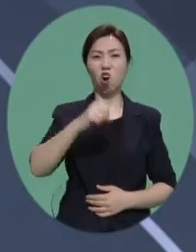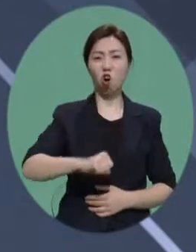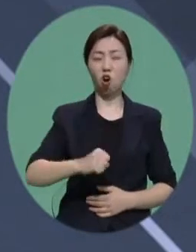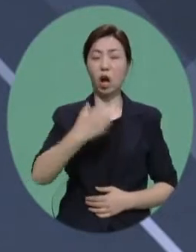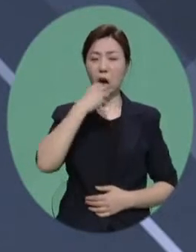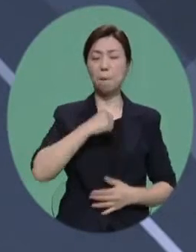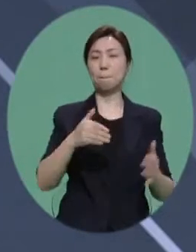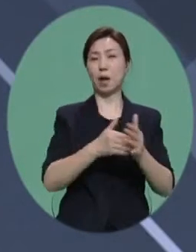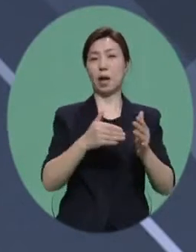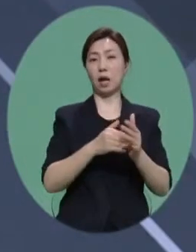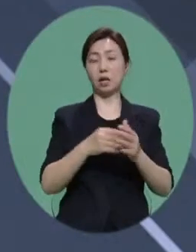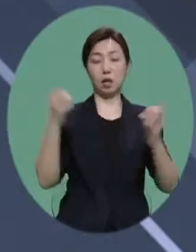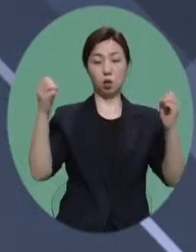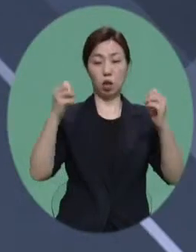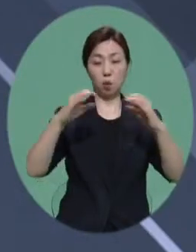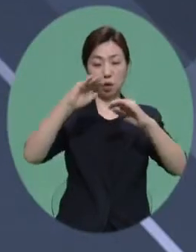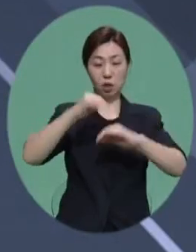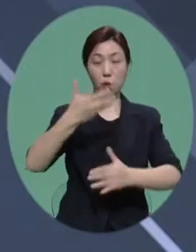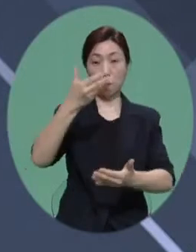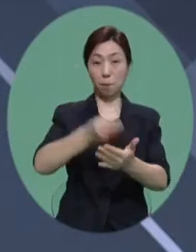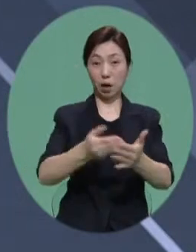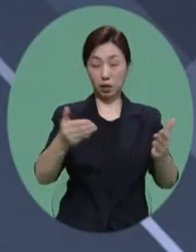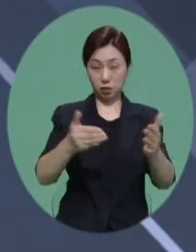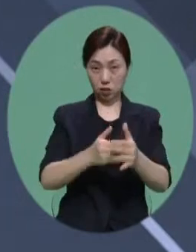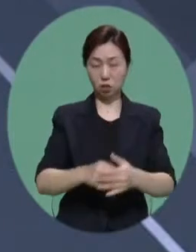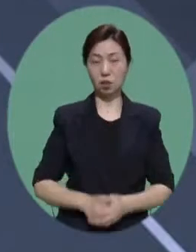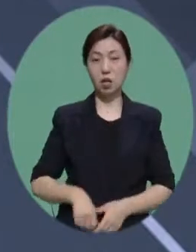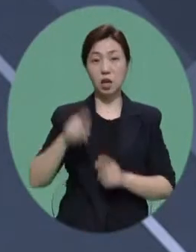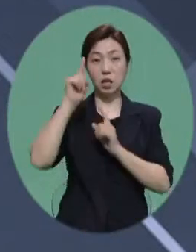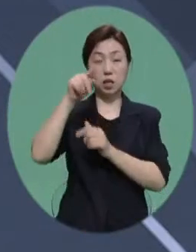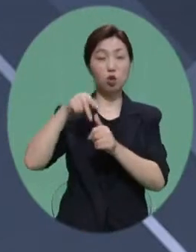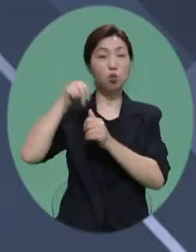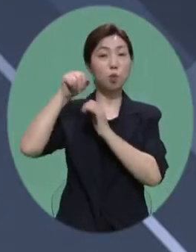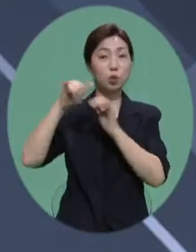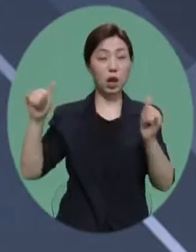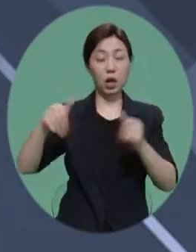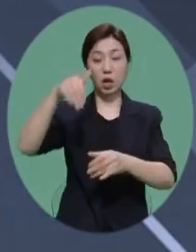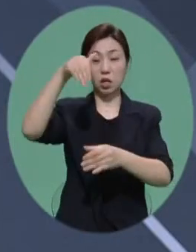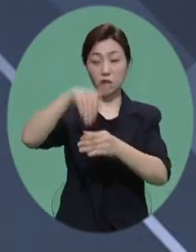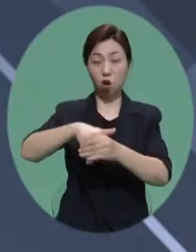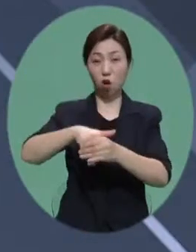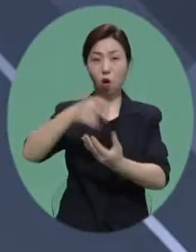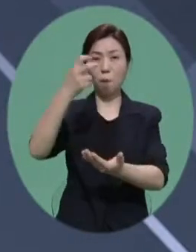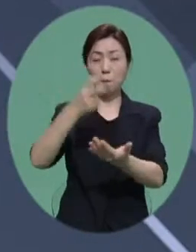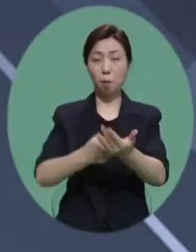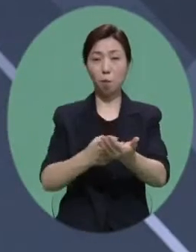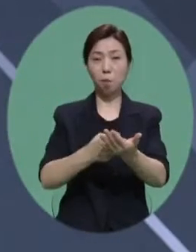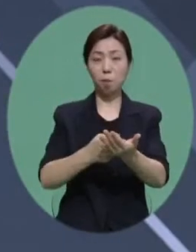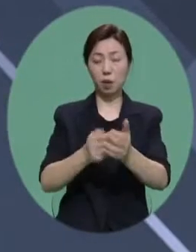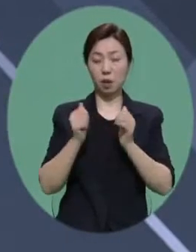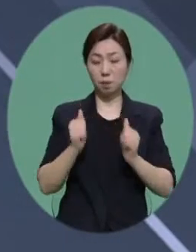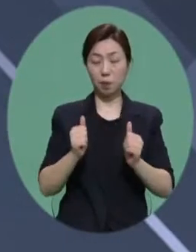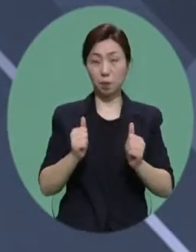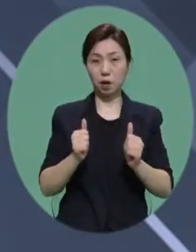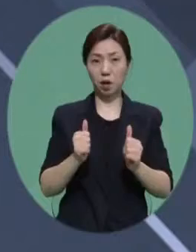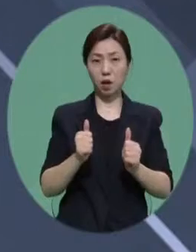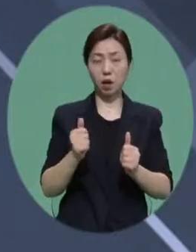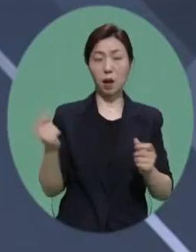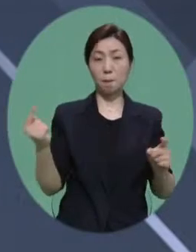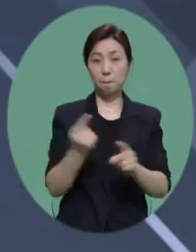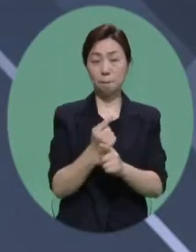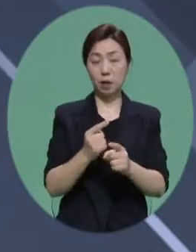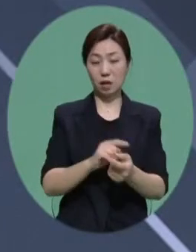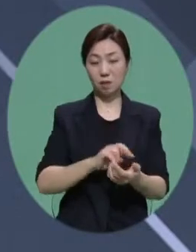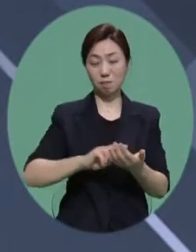또 김만 배가 우리 이후 분이면 선거법 사건을 대법원에서 뒤집기 위해 대법관 에게